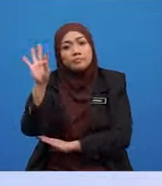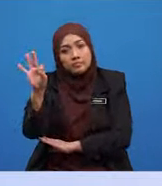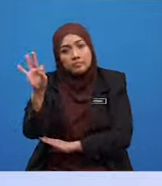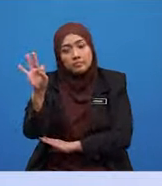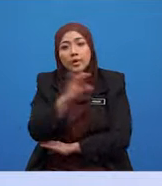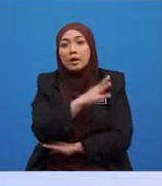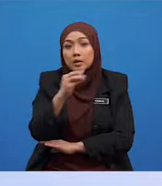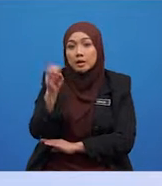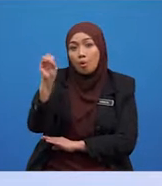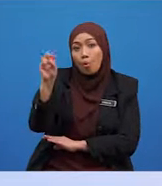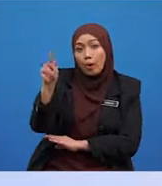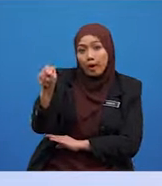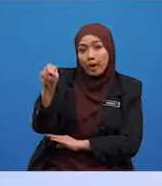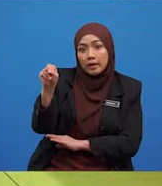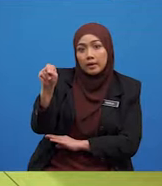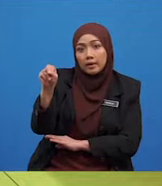cm.